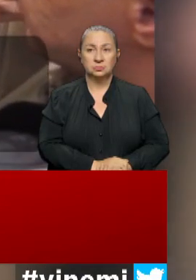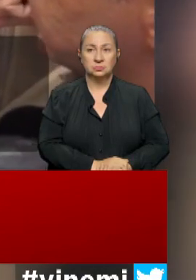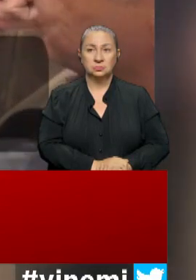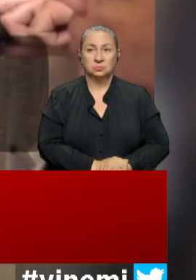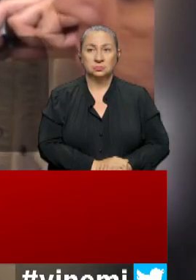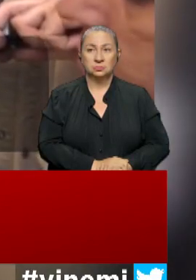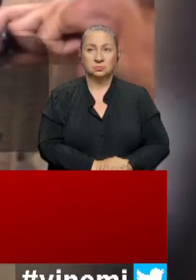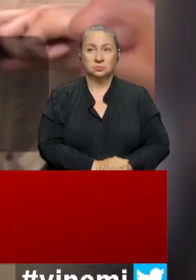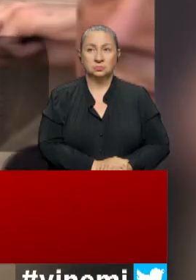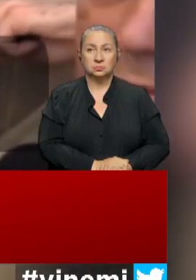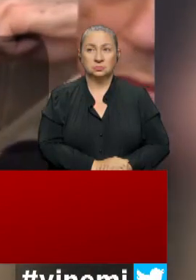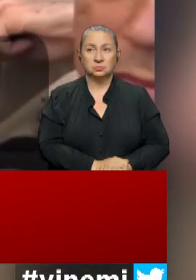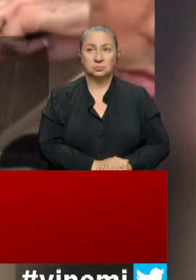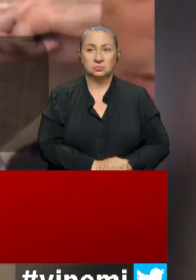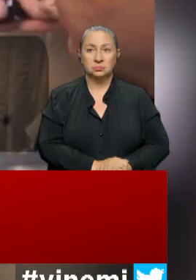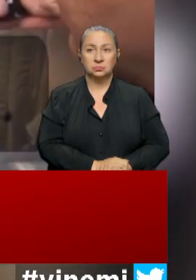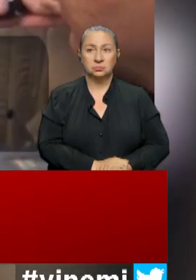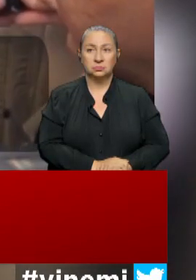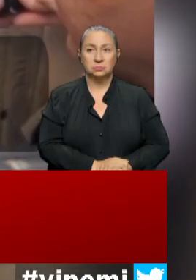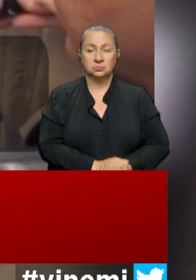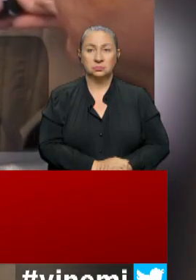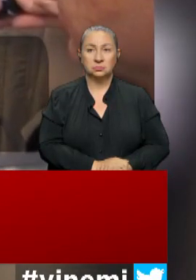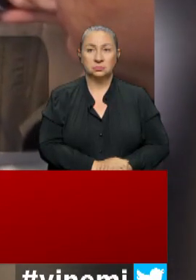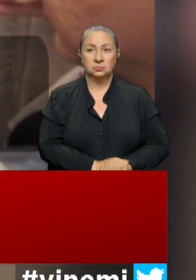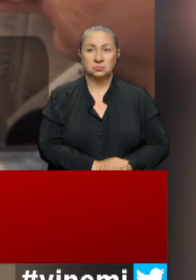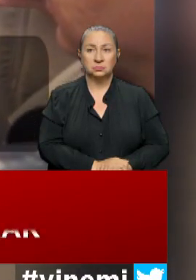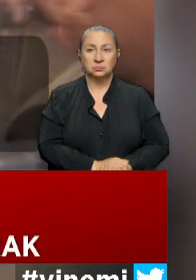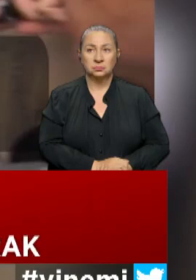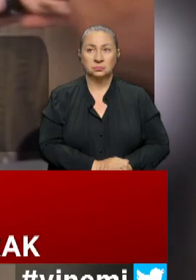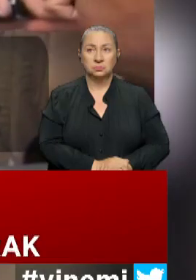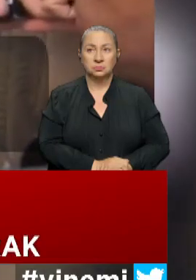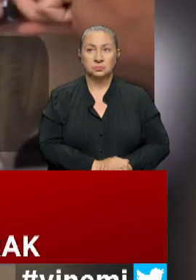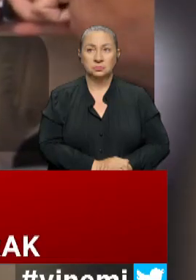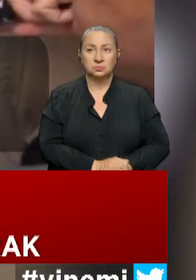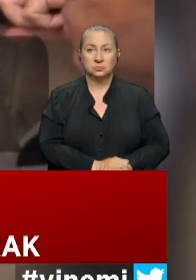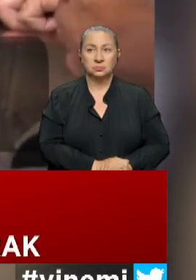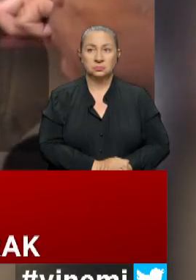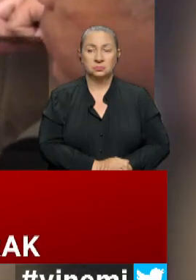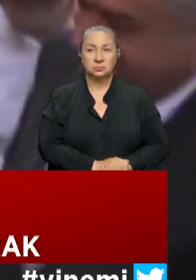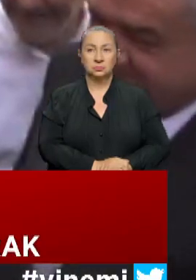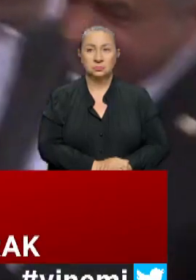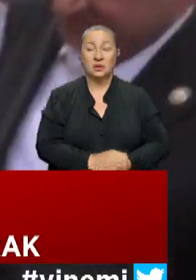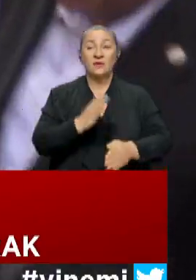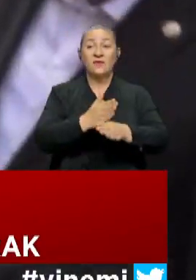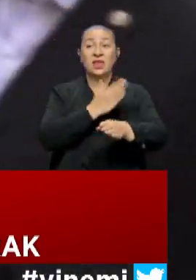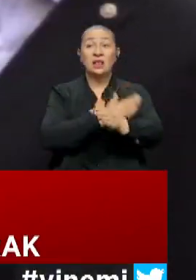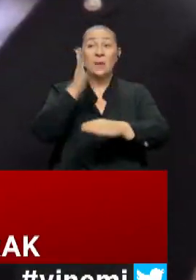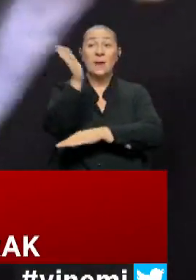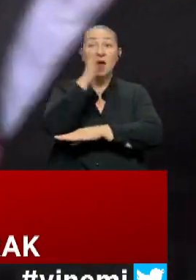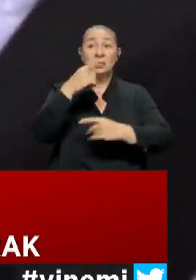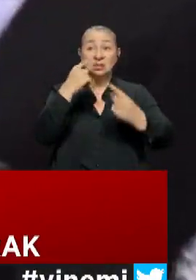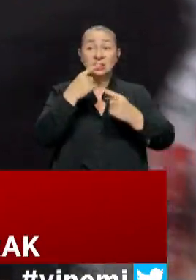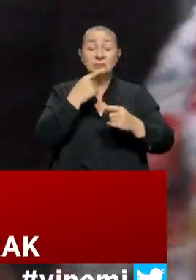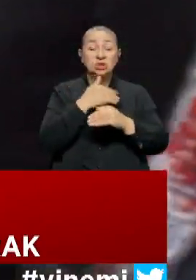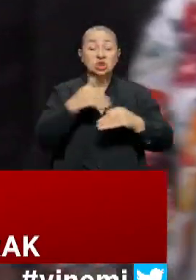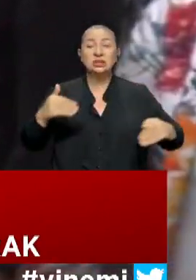karşıma çıkarlar. Bu kadar açık, bu kadar net söylüyorlar. Benim için iki tane kırmızı çizgi var. Bir vatan, iki bayrak. Vatan ve bayrak vurgusuyla